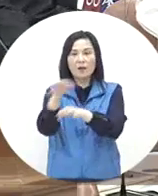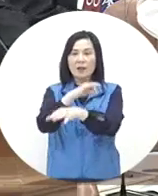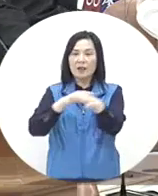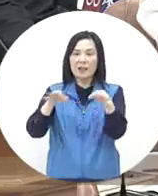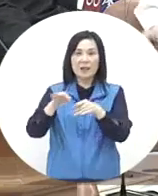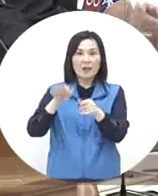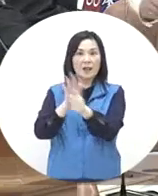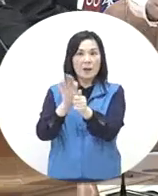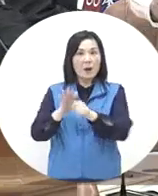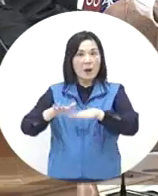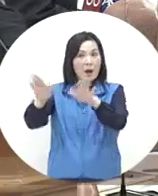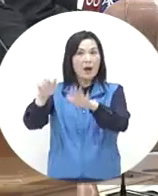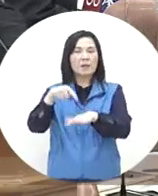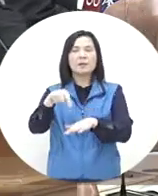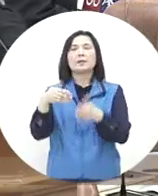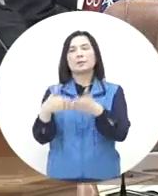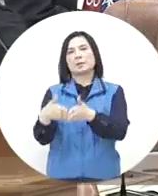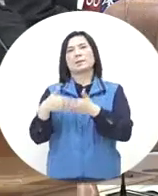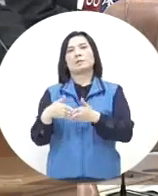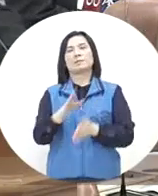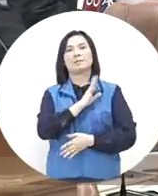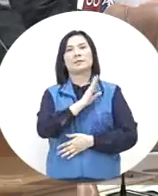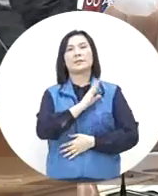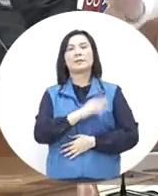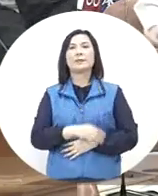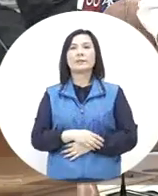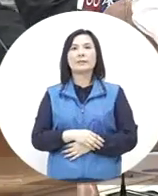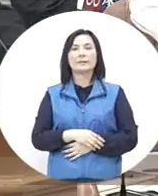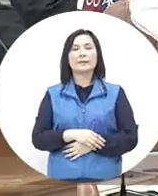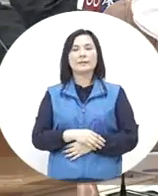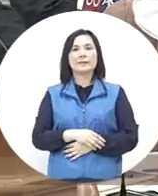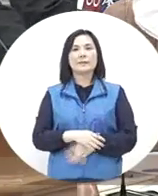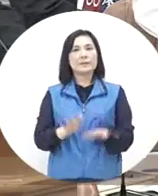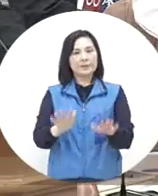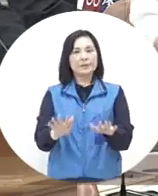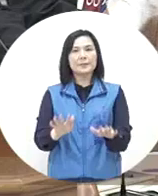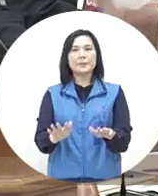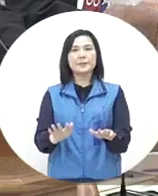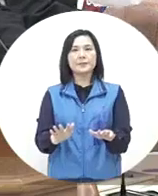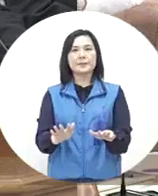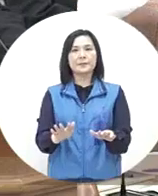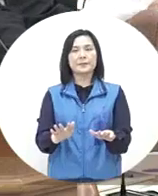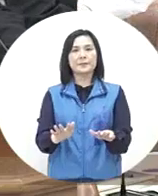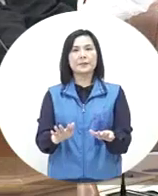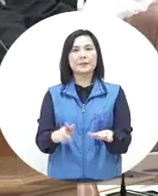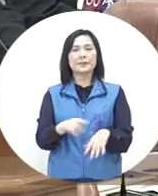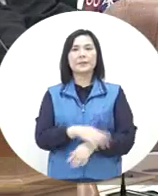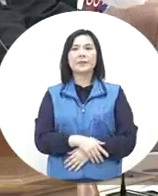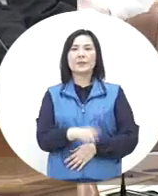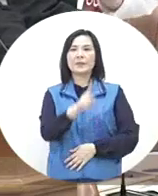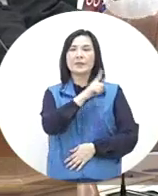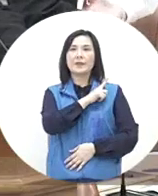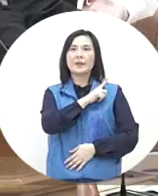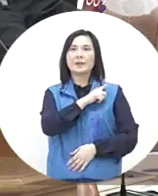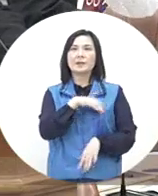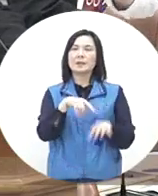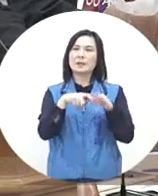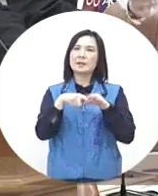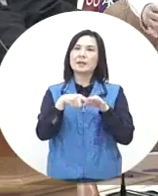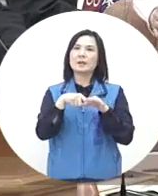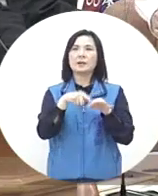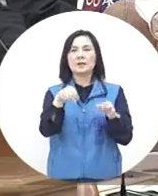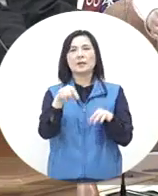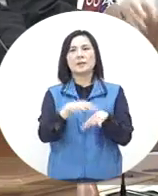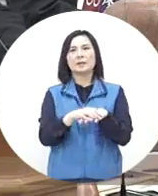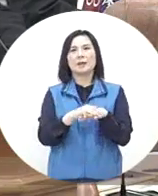部分很重要。所以市长，针对第一个，就是说目前现阶段因为自偿率不高所引起的这个债